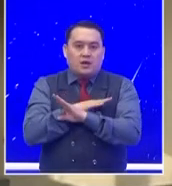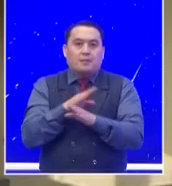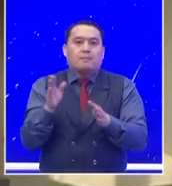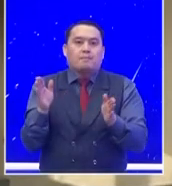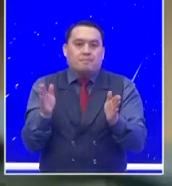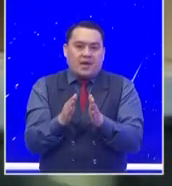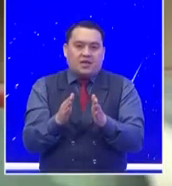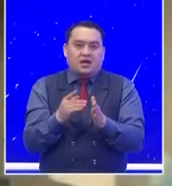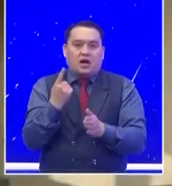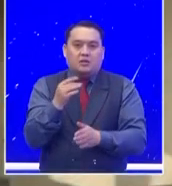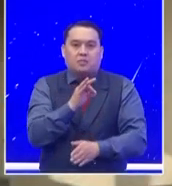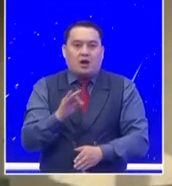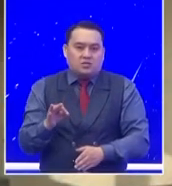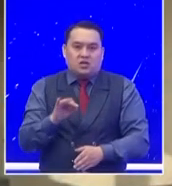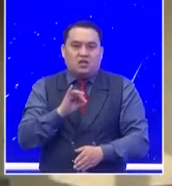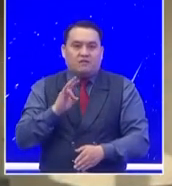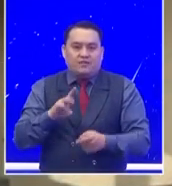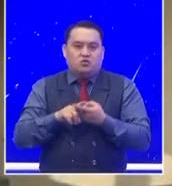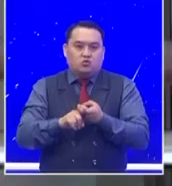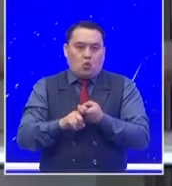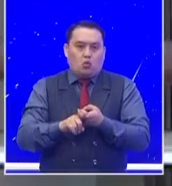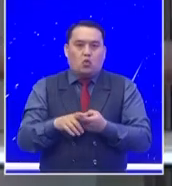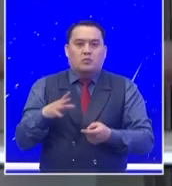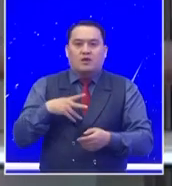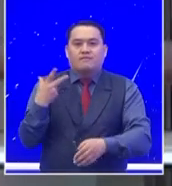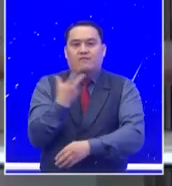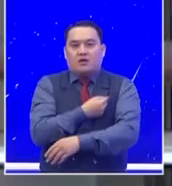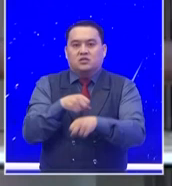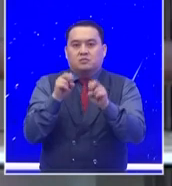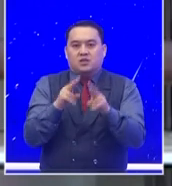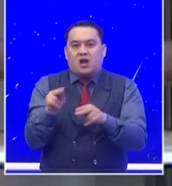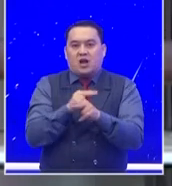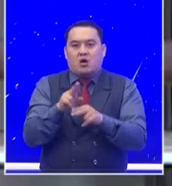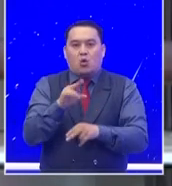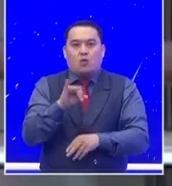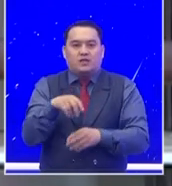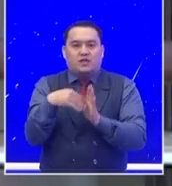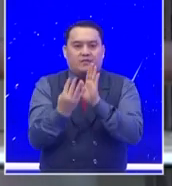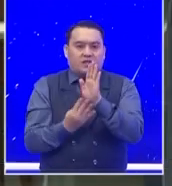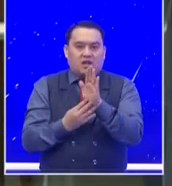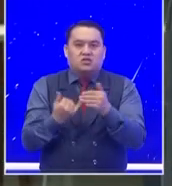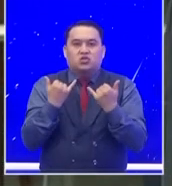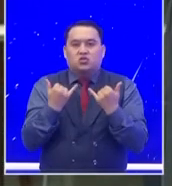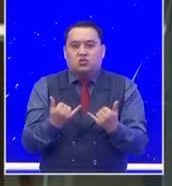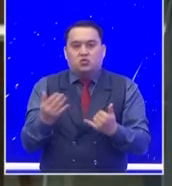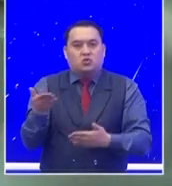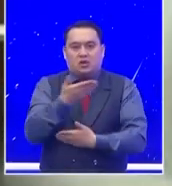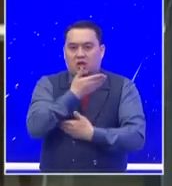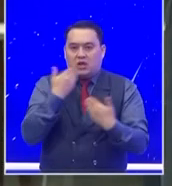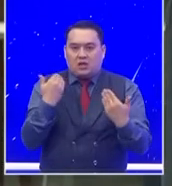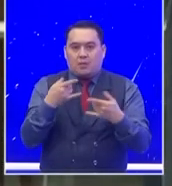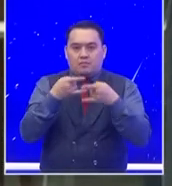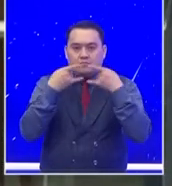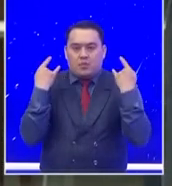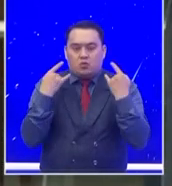меньше чем один процент инфицированных кроме того вакцин и специального лечения к вид 19 на данный момент все еще нет а